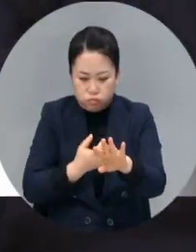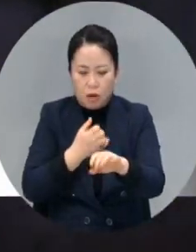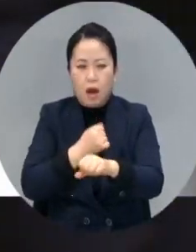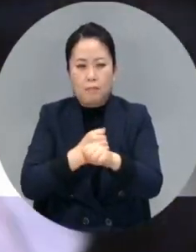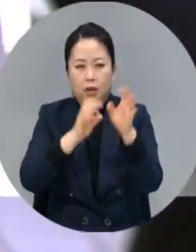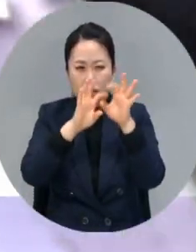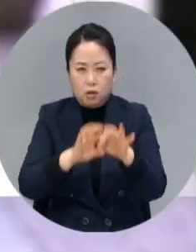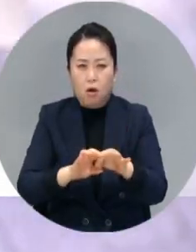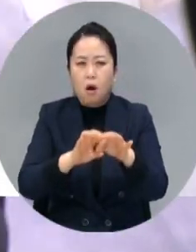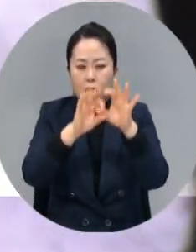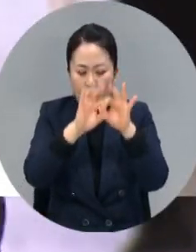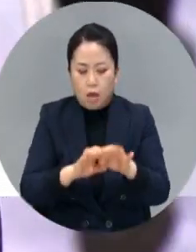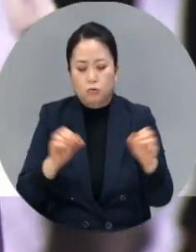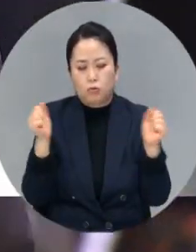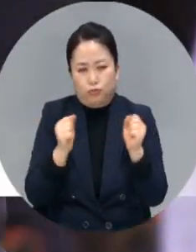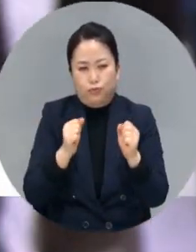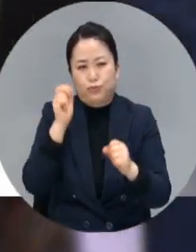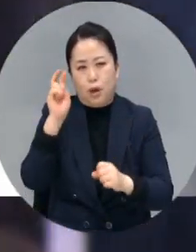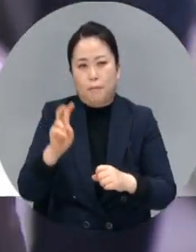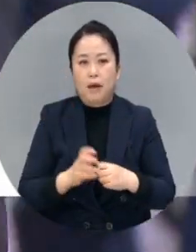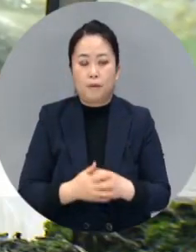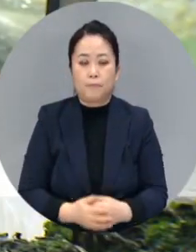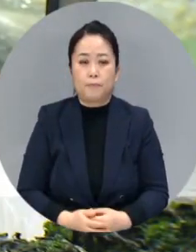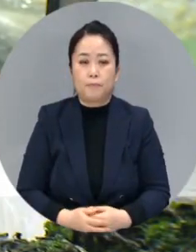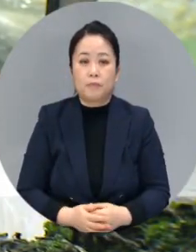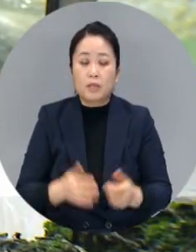추위가 이어질 것으로 전망했습니다.